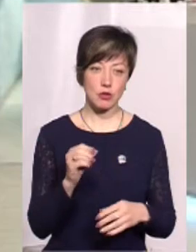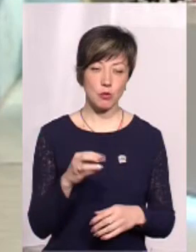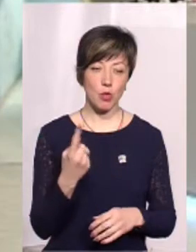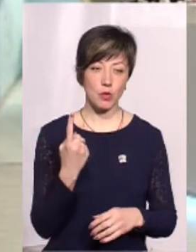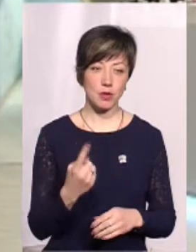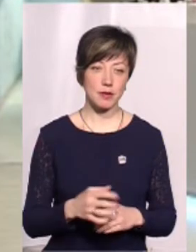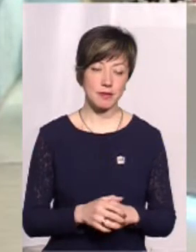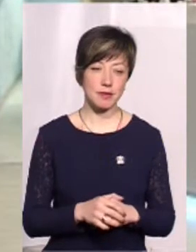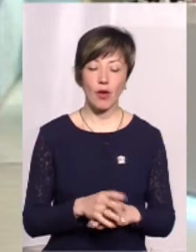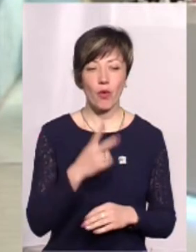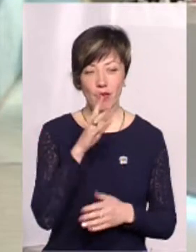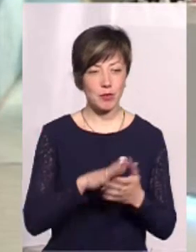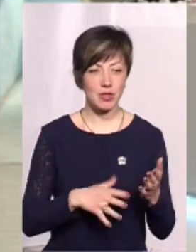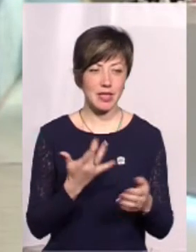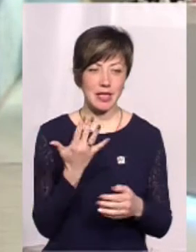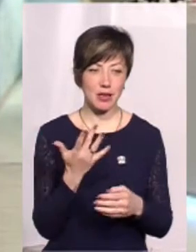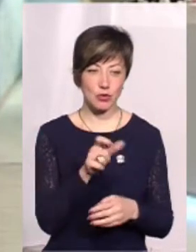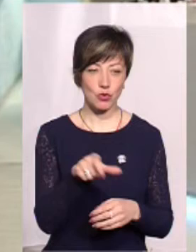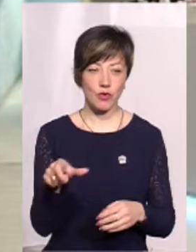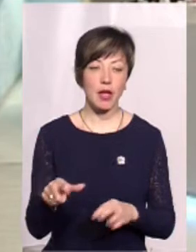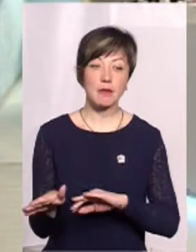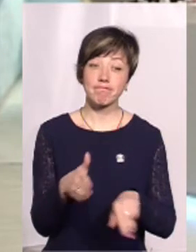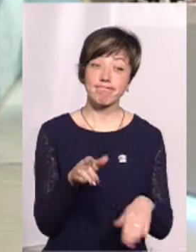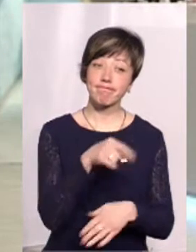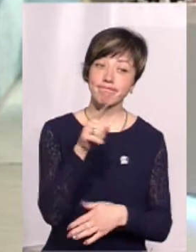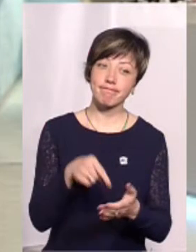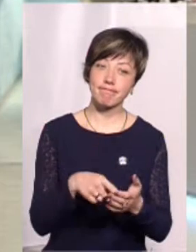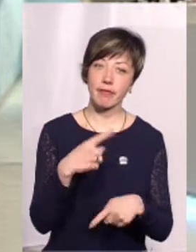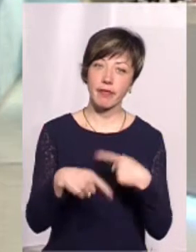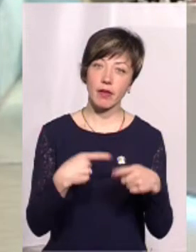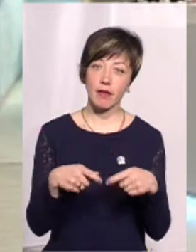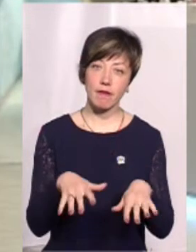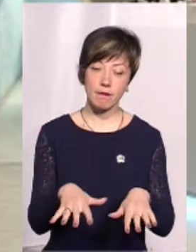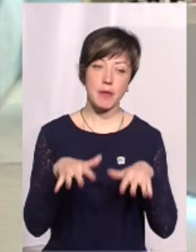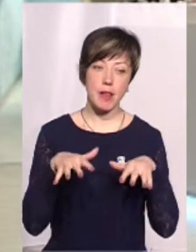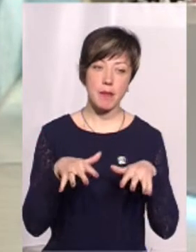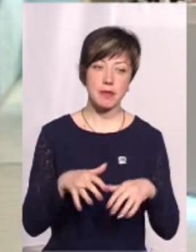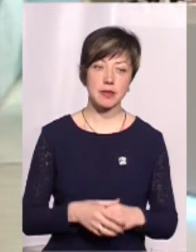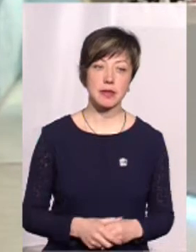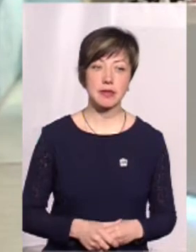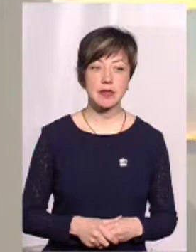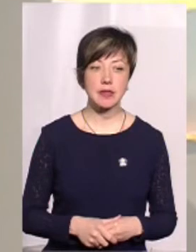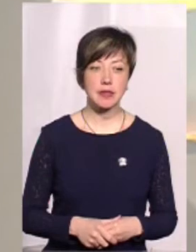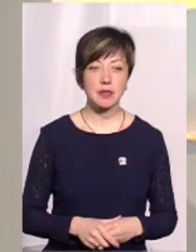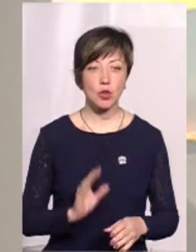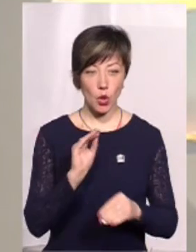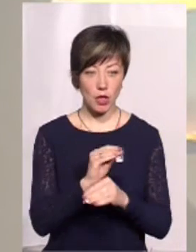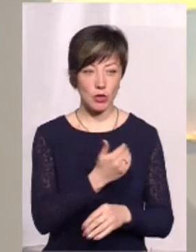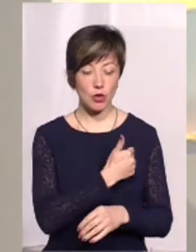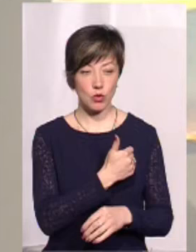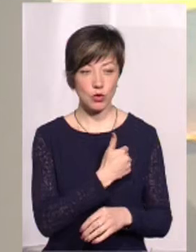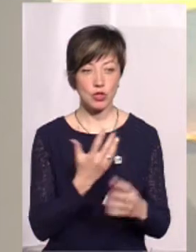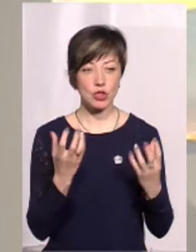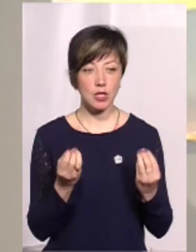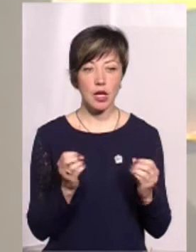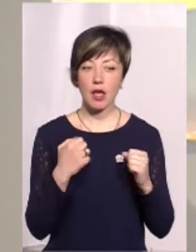вміщується. От тому ще питання, яка та буде наступна Верховна Рада. Може, Олег додати щось хоче? Ну, може,